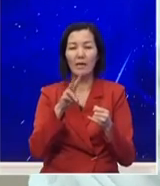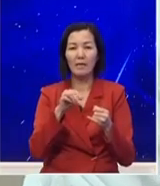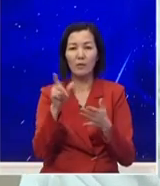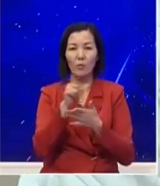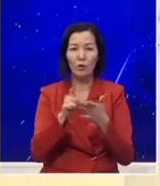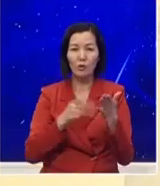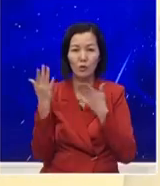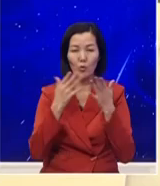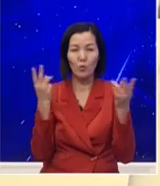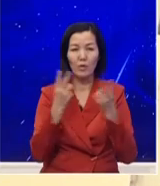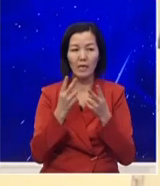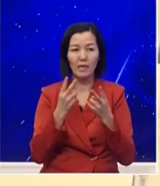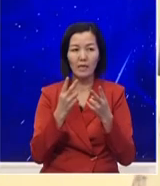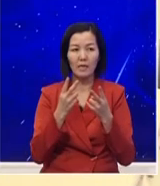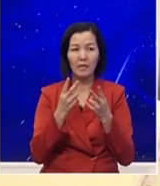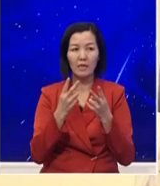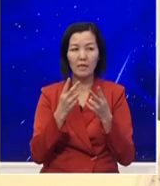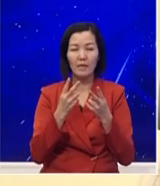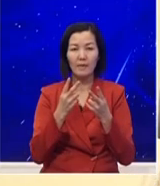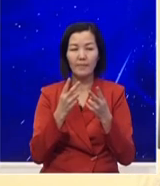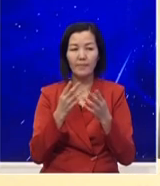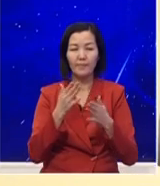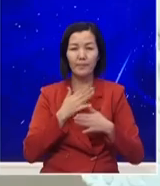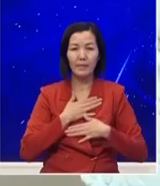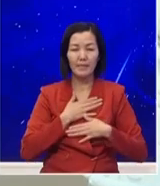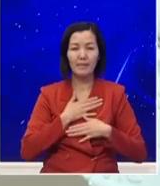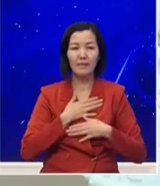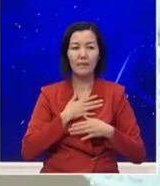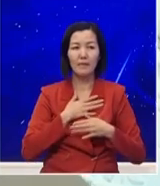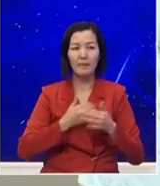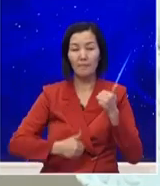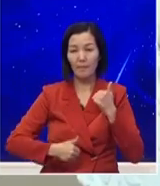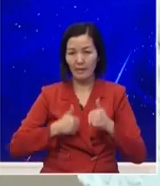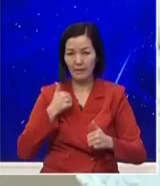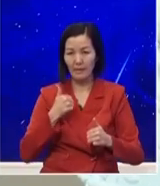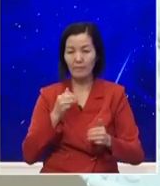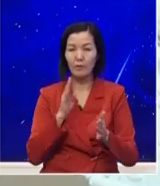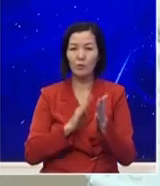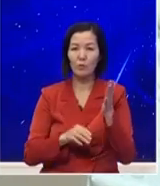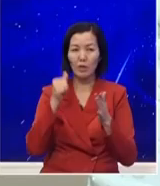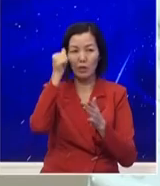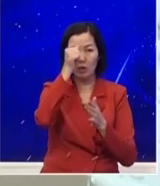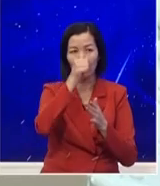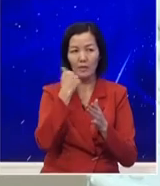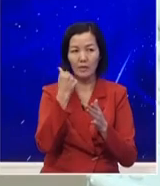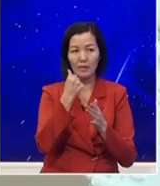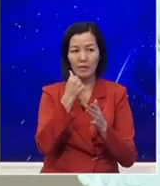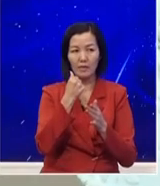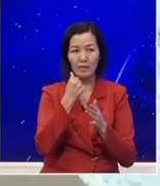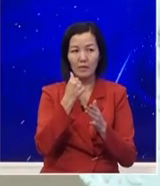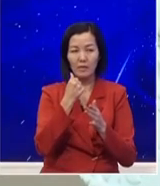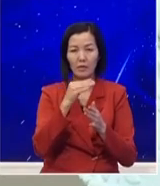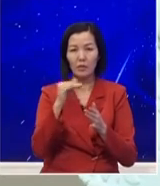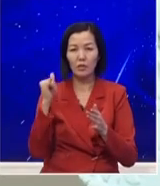алда қойған. Ағиық Мұзбалақ ақын болғандықтан біз Мұқағалимен мақтанамыз және соның 90 жылдығын